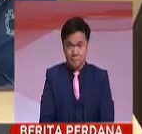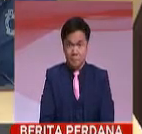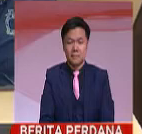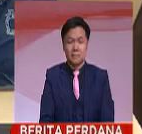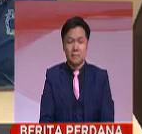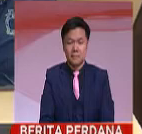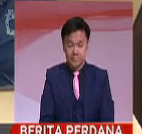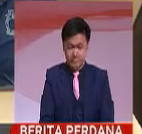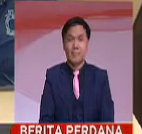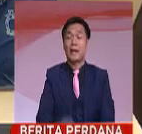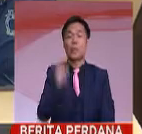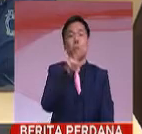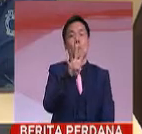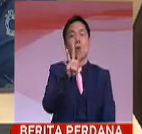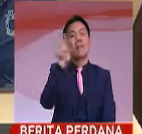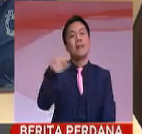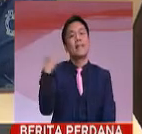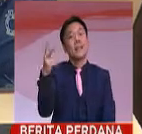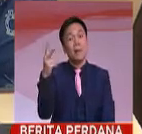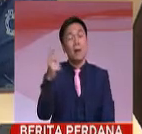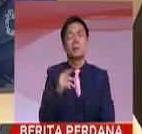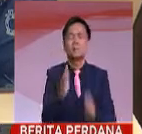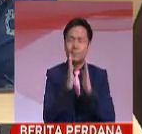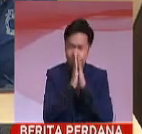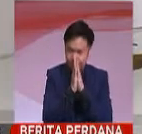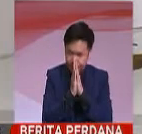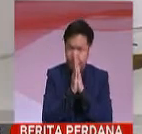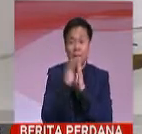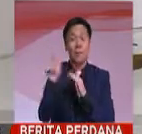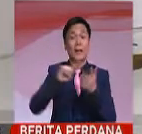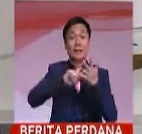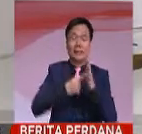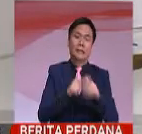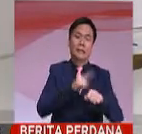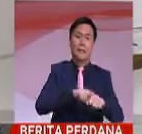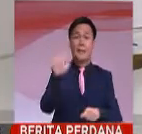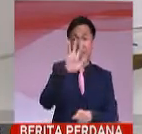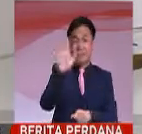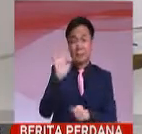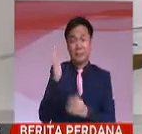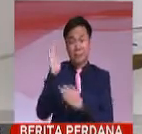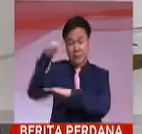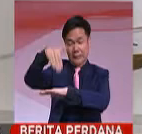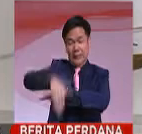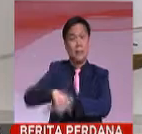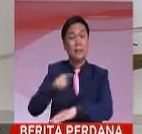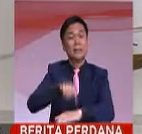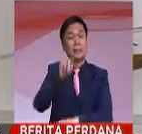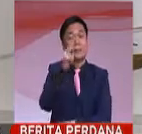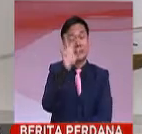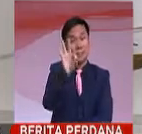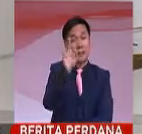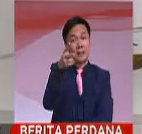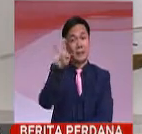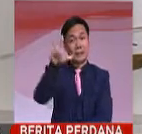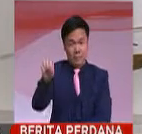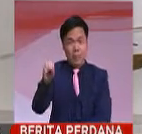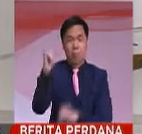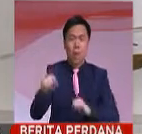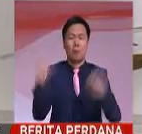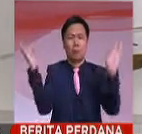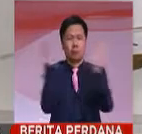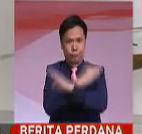Pada 24 Disember, upacara sembahyang perlu diadakan bermula pukul 5 petang sehingga pukul 9.30 malam melibatkan dua